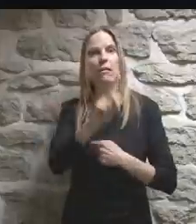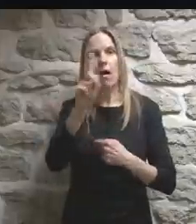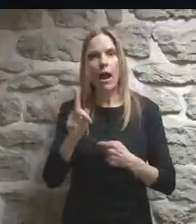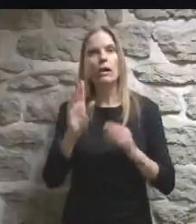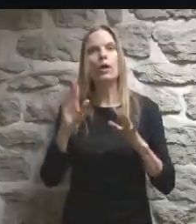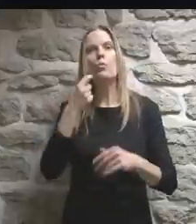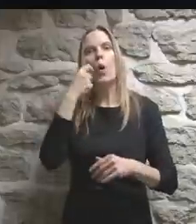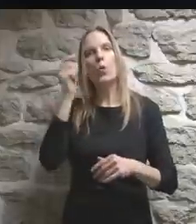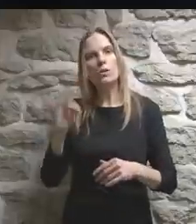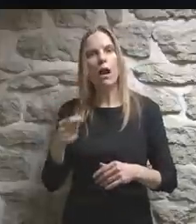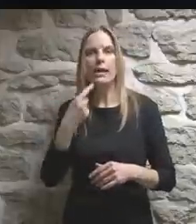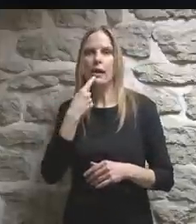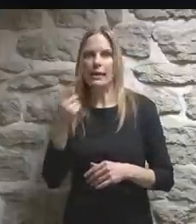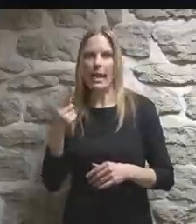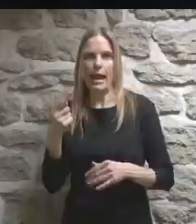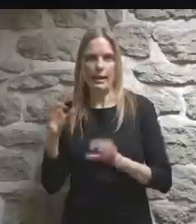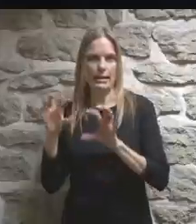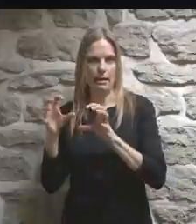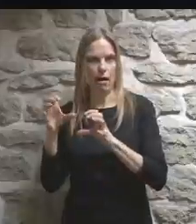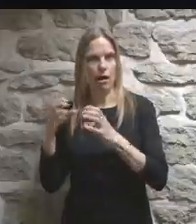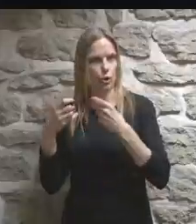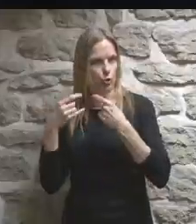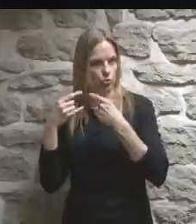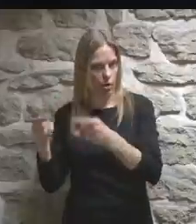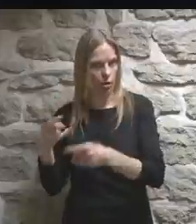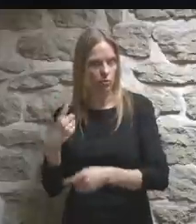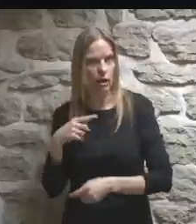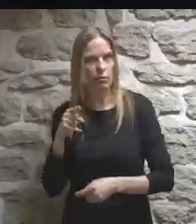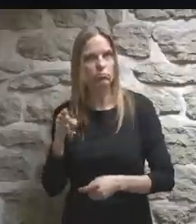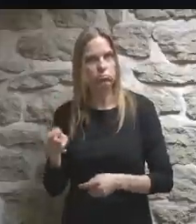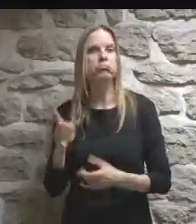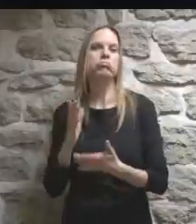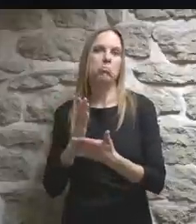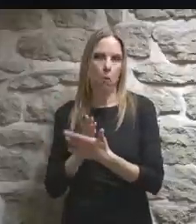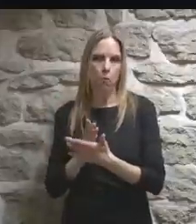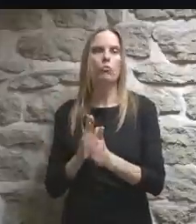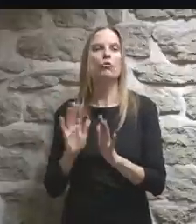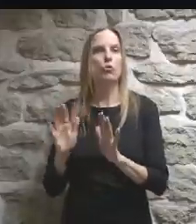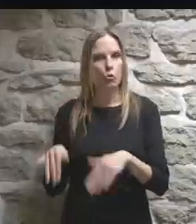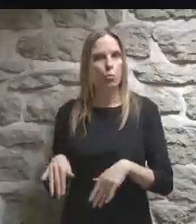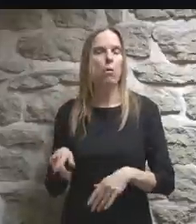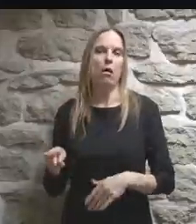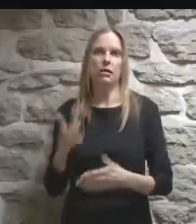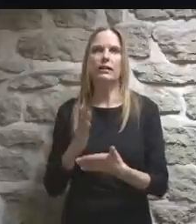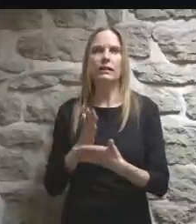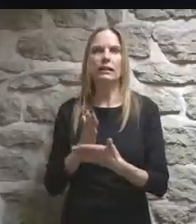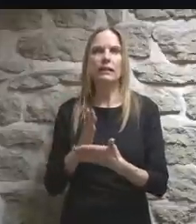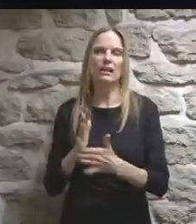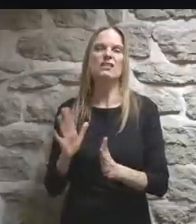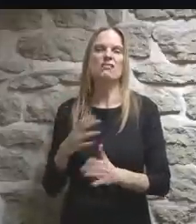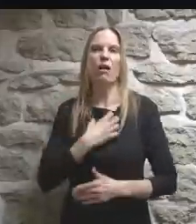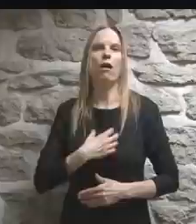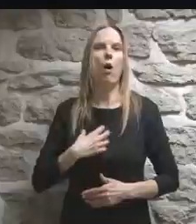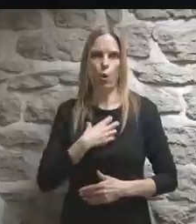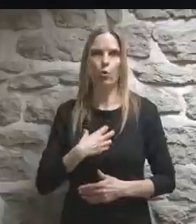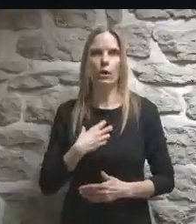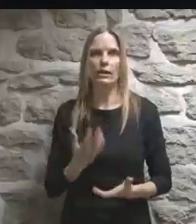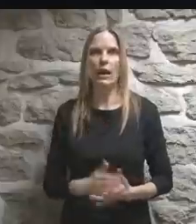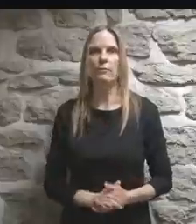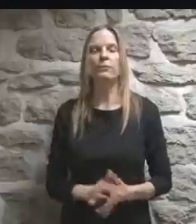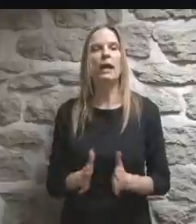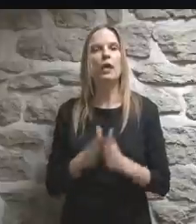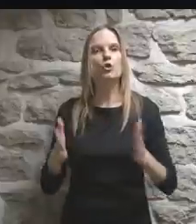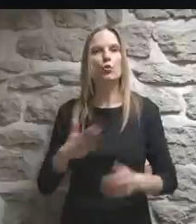Ukraina keelne raadiosaade, et kindlasti on ka see väga, väga oluline ja